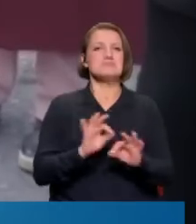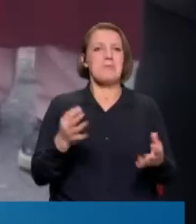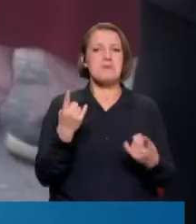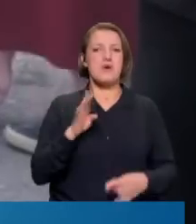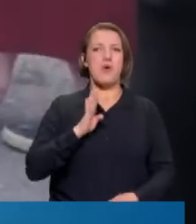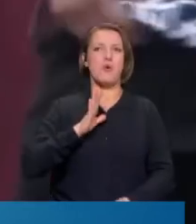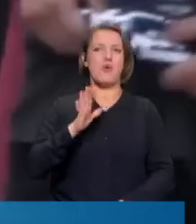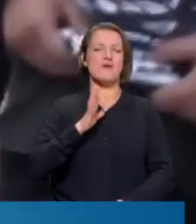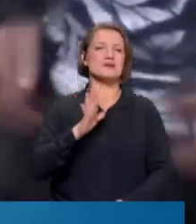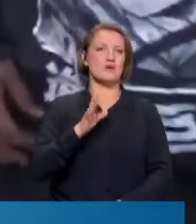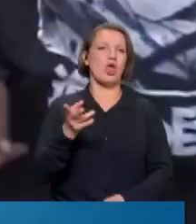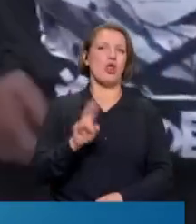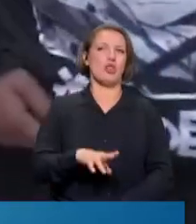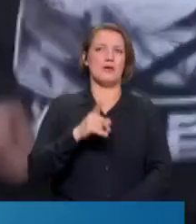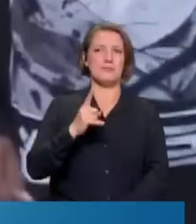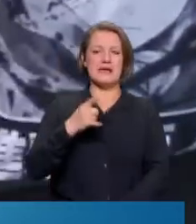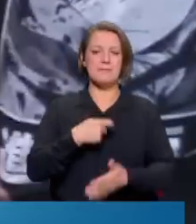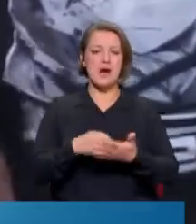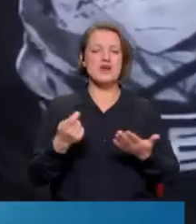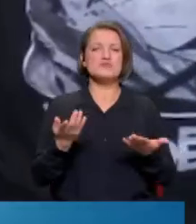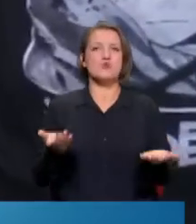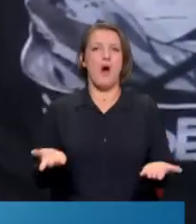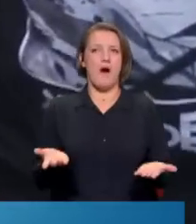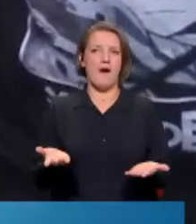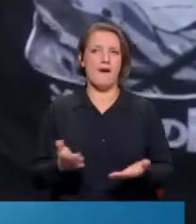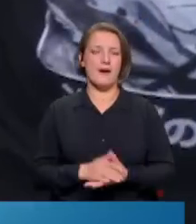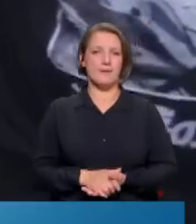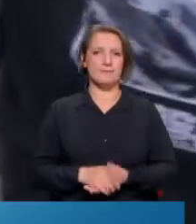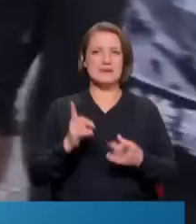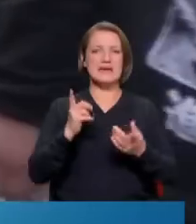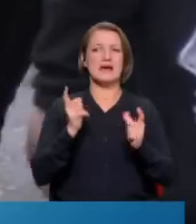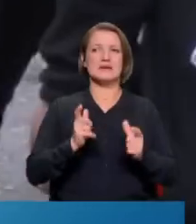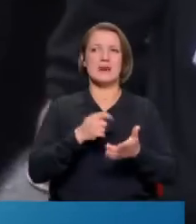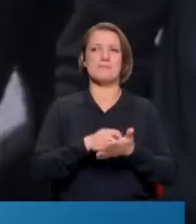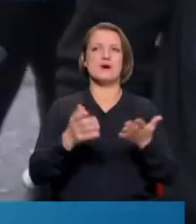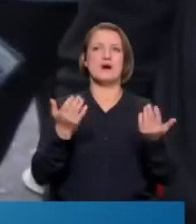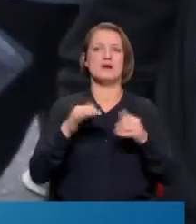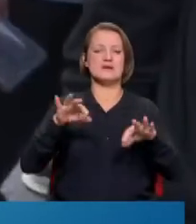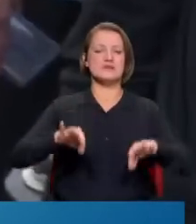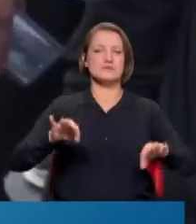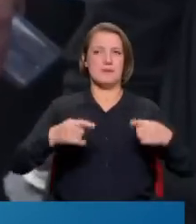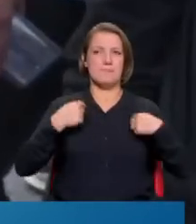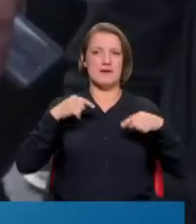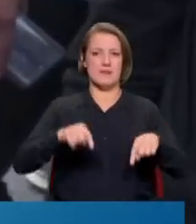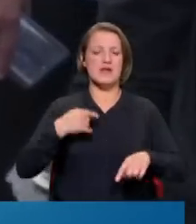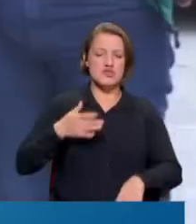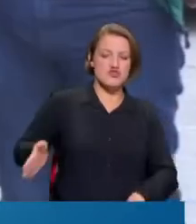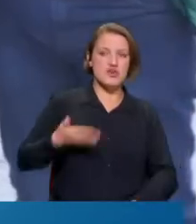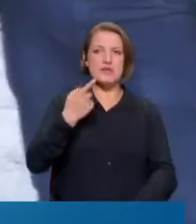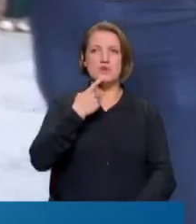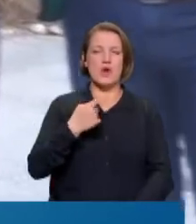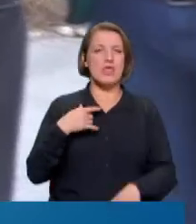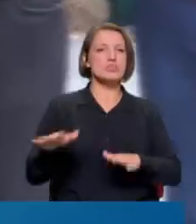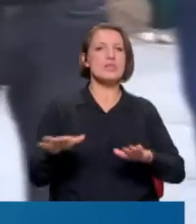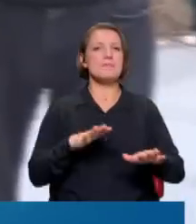varidi öldü bir yerde maaş almayayım bir yerde maaş almayayım Şimdi bana burada çık değiller